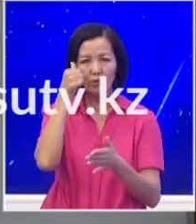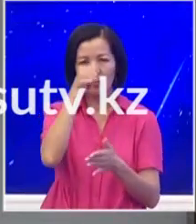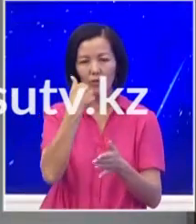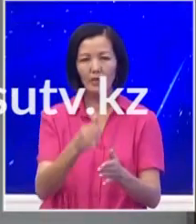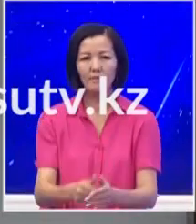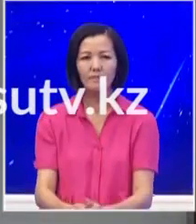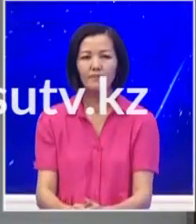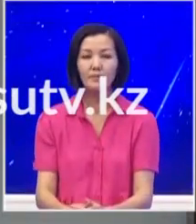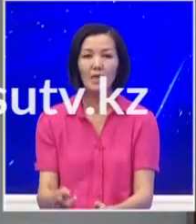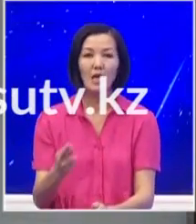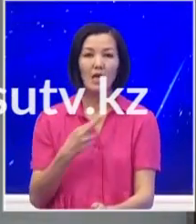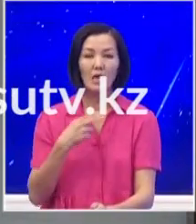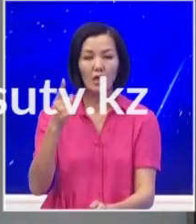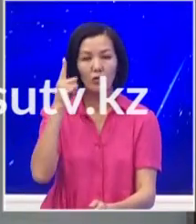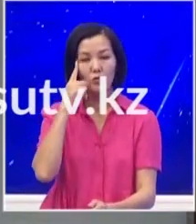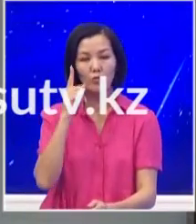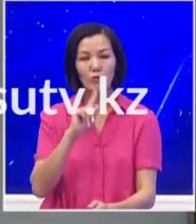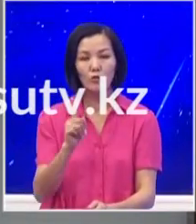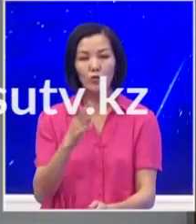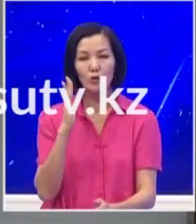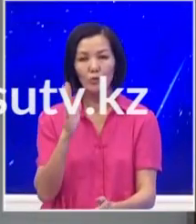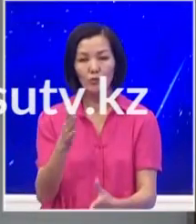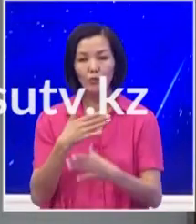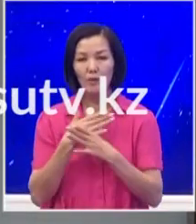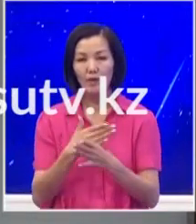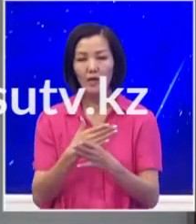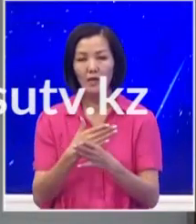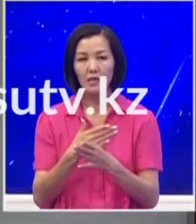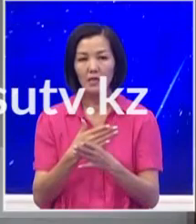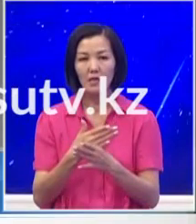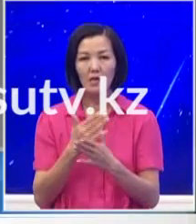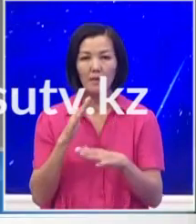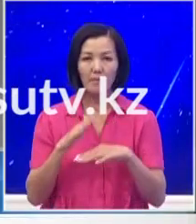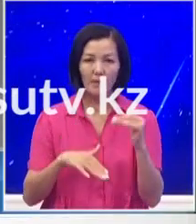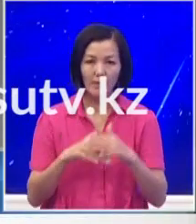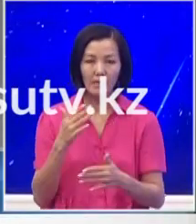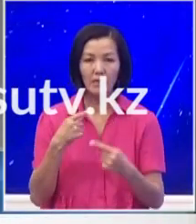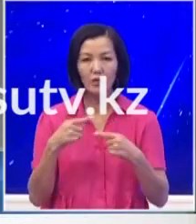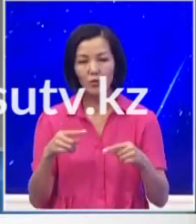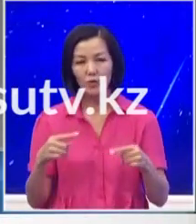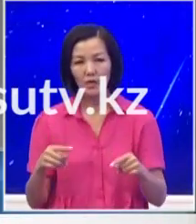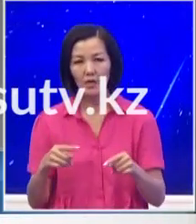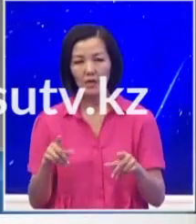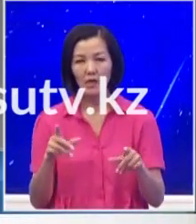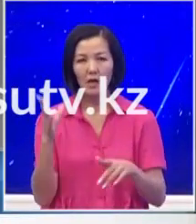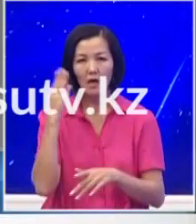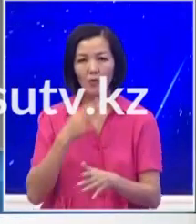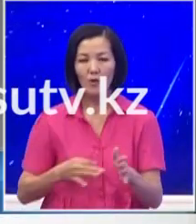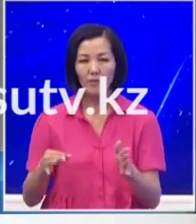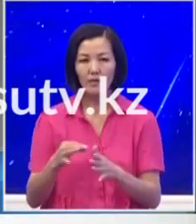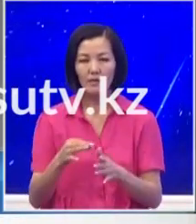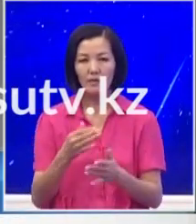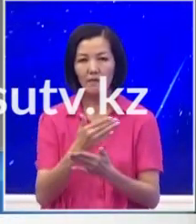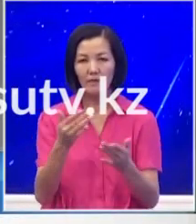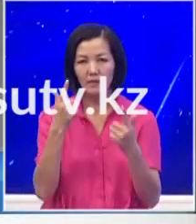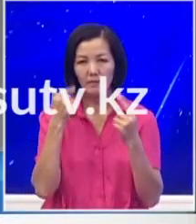Конечно, я думаю, это даст свой эффект. Если нам посмотреть по практике других городов, других областей, вы сами знаете, да,